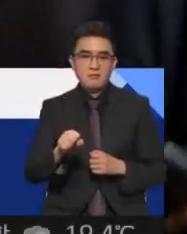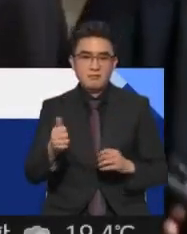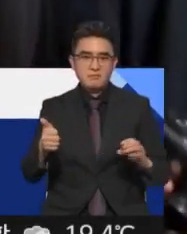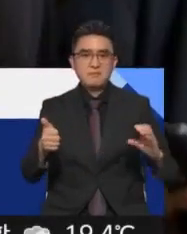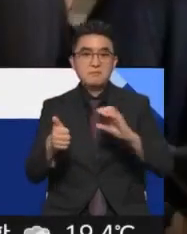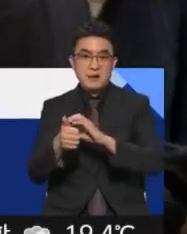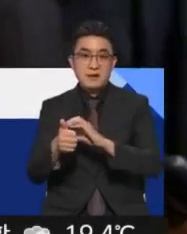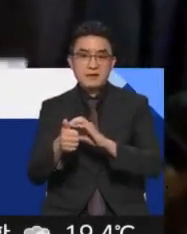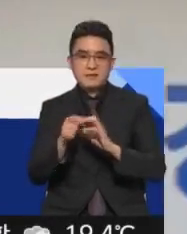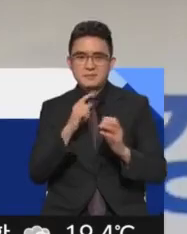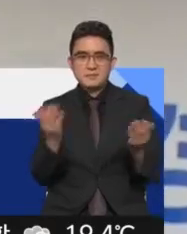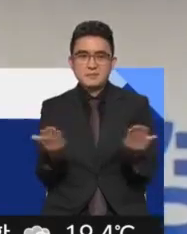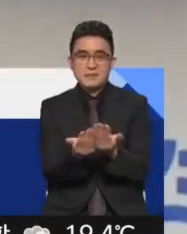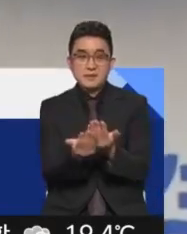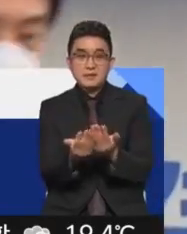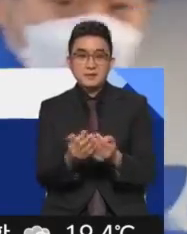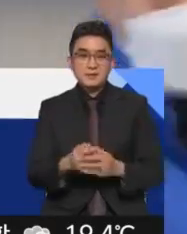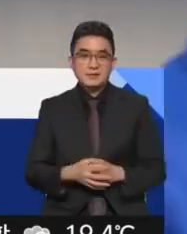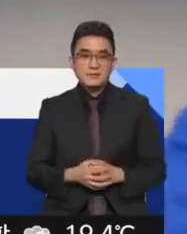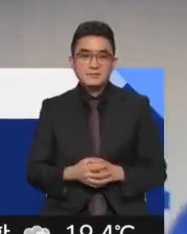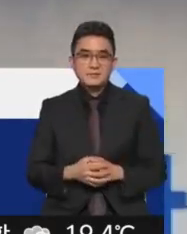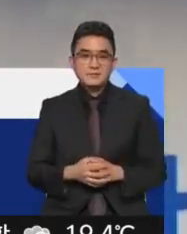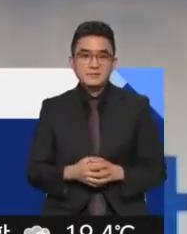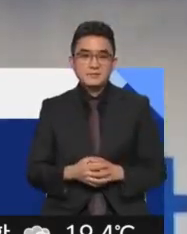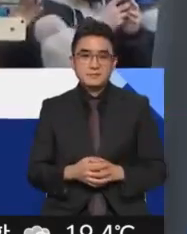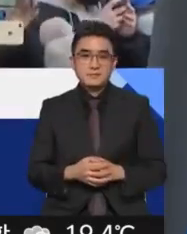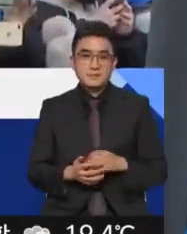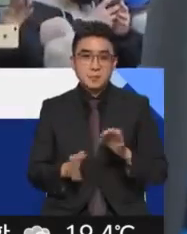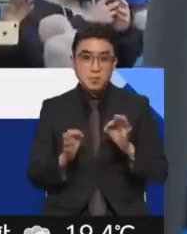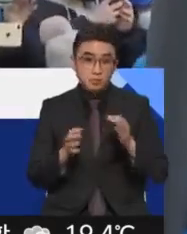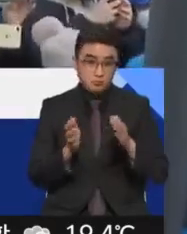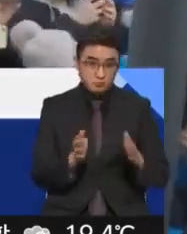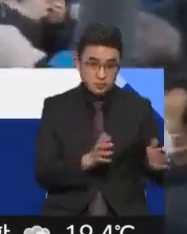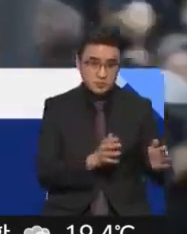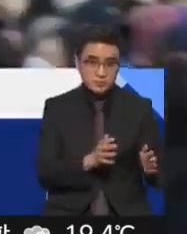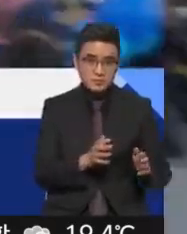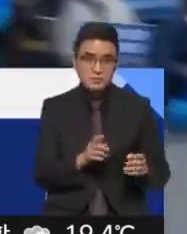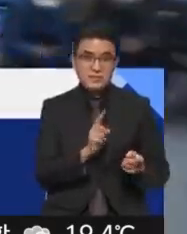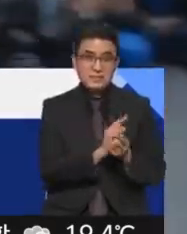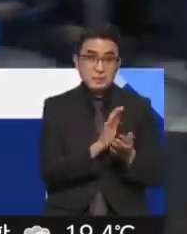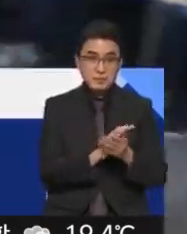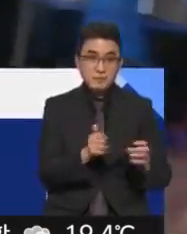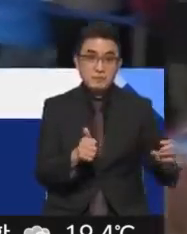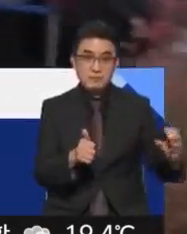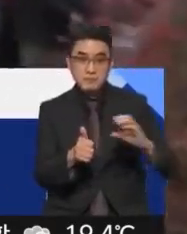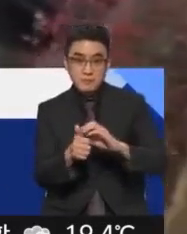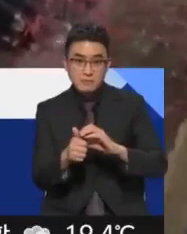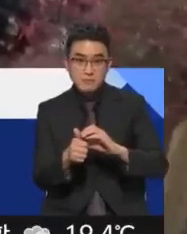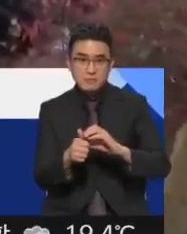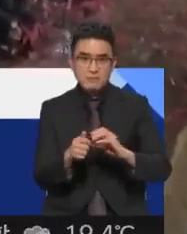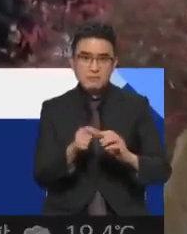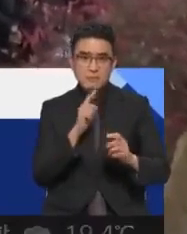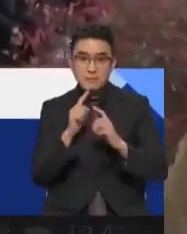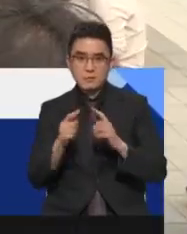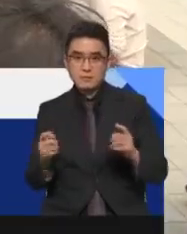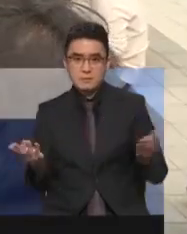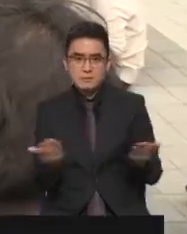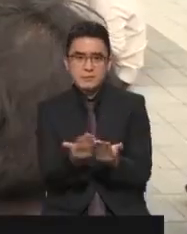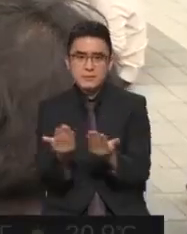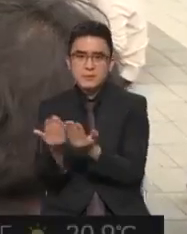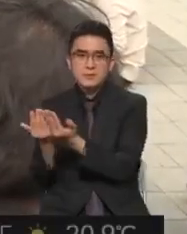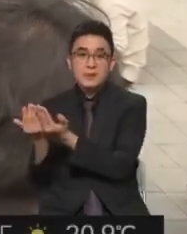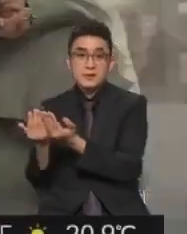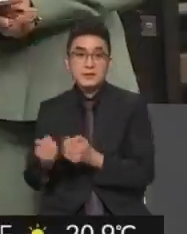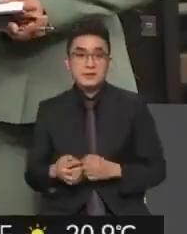한 것으로 파악됐습니다 돈을 준비했다는 사람과 직접 전달했다는 인물의 진술이 일치하는 모양새입니다